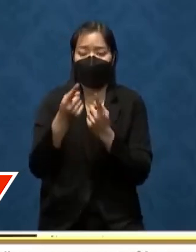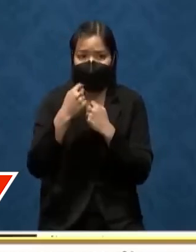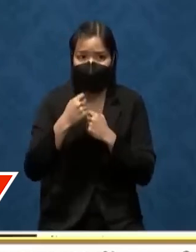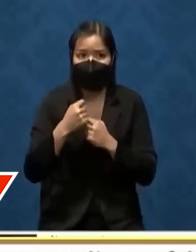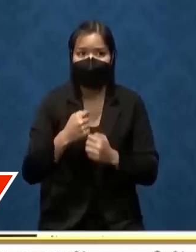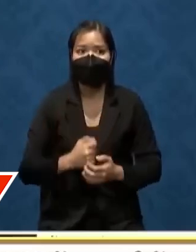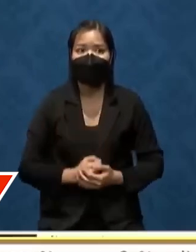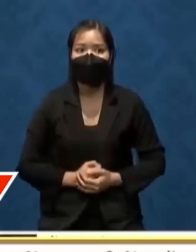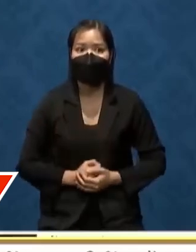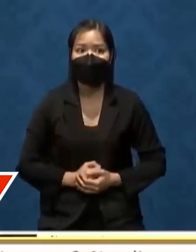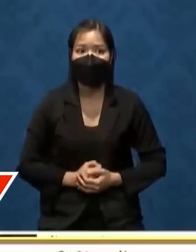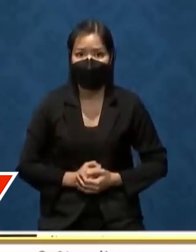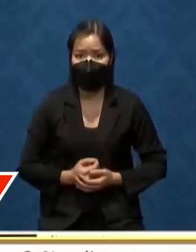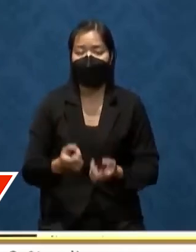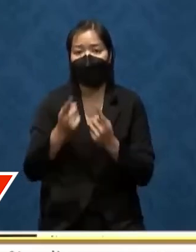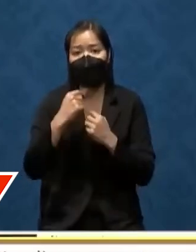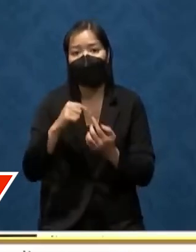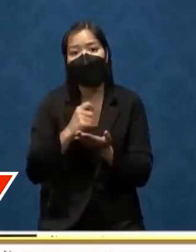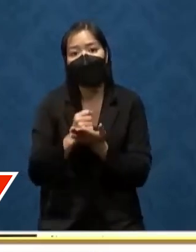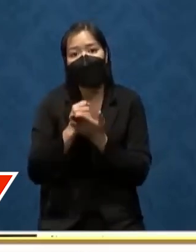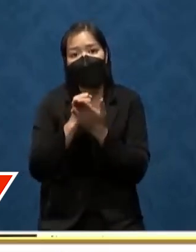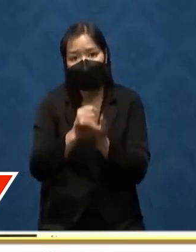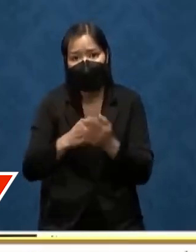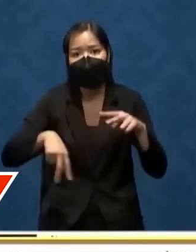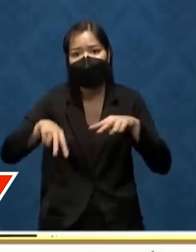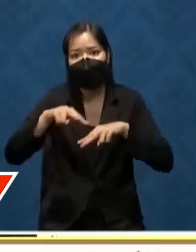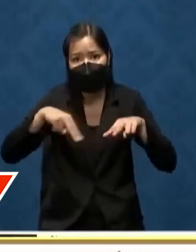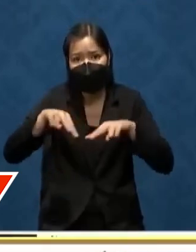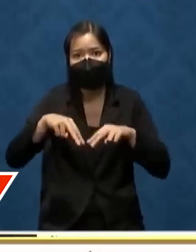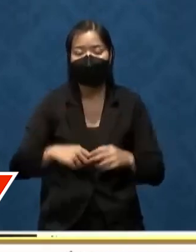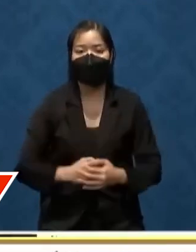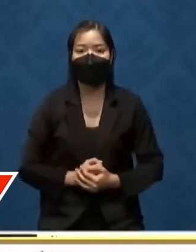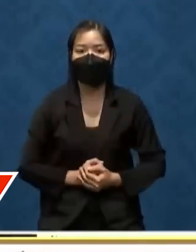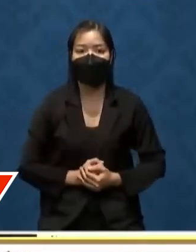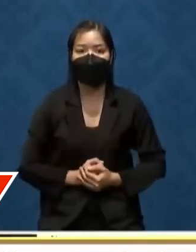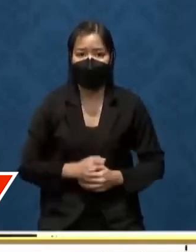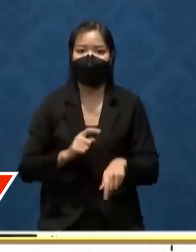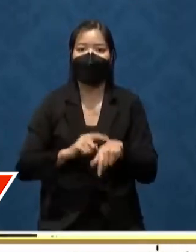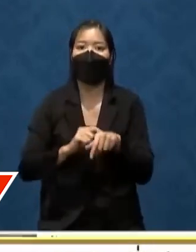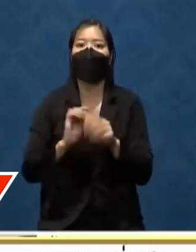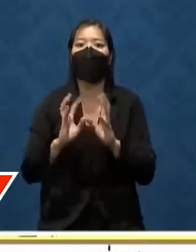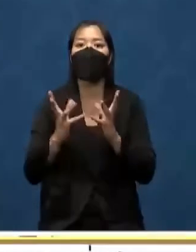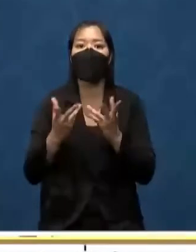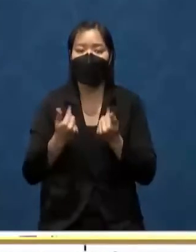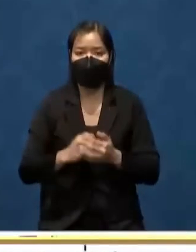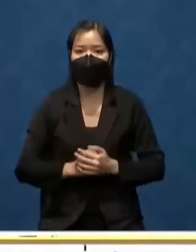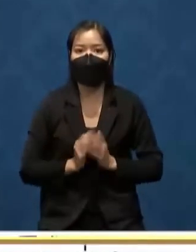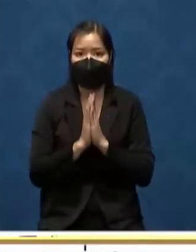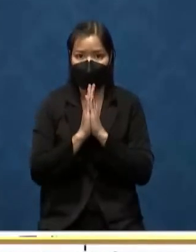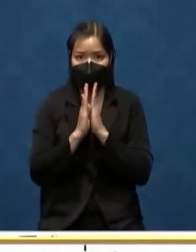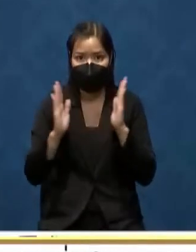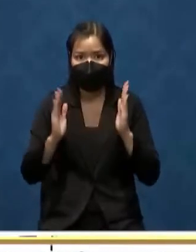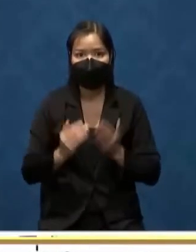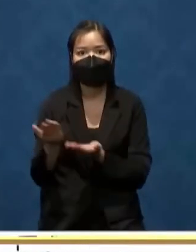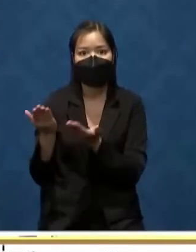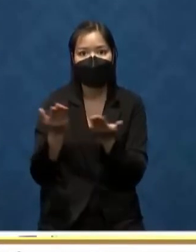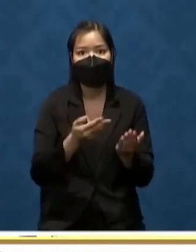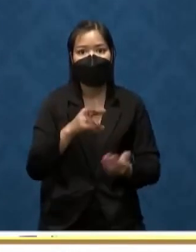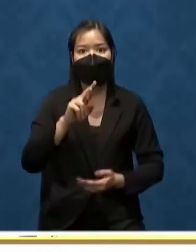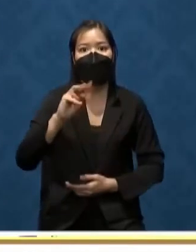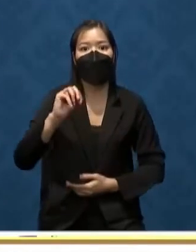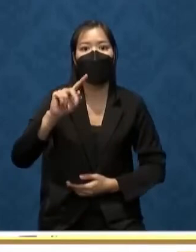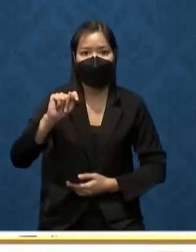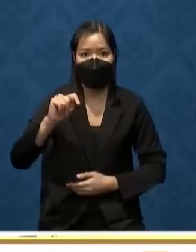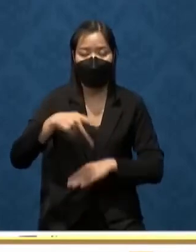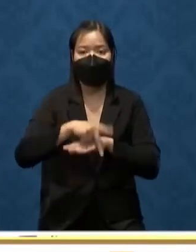ถสร้างคปลงใจ ใหท่รัก และหงแหนครั ธรมตีคับกยEC